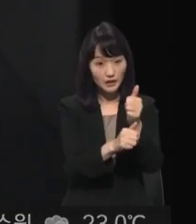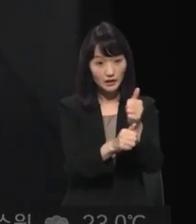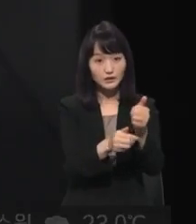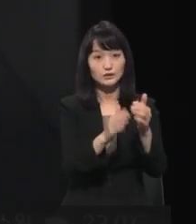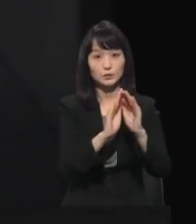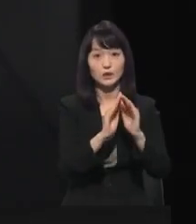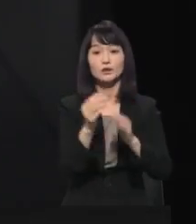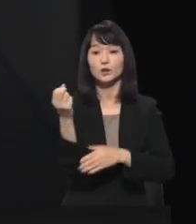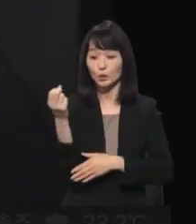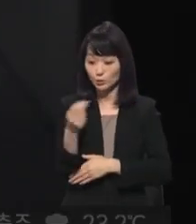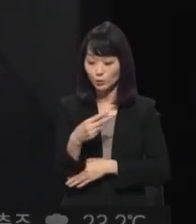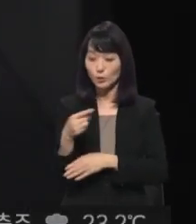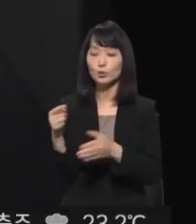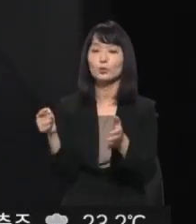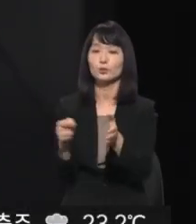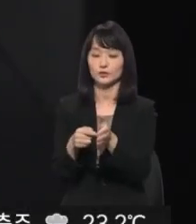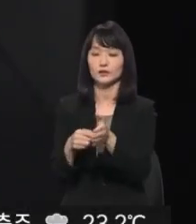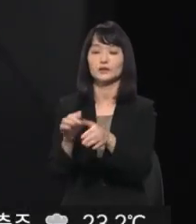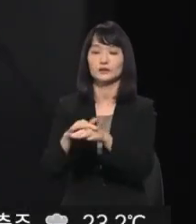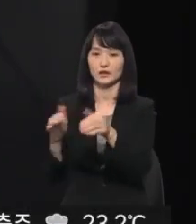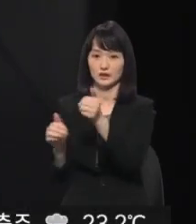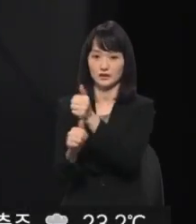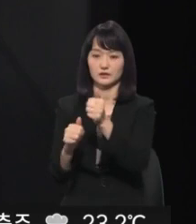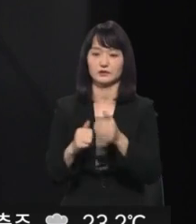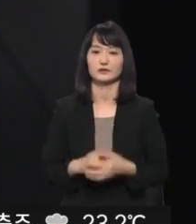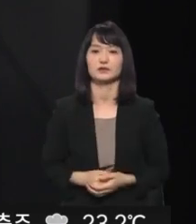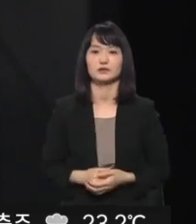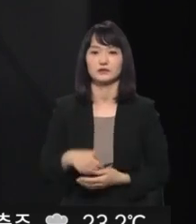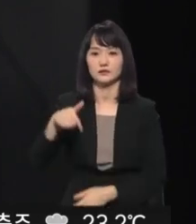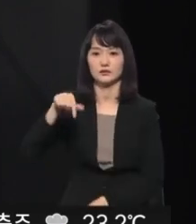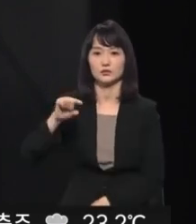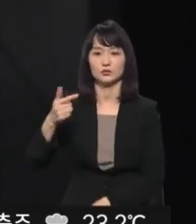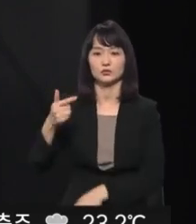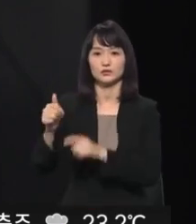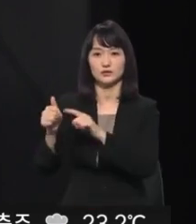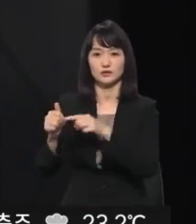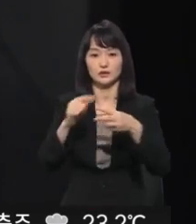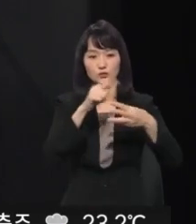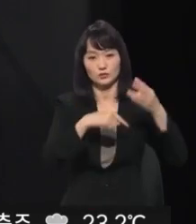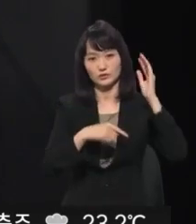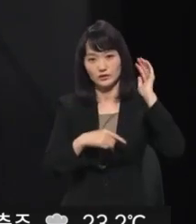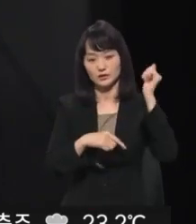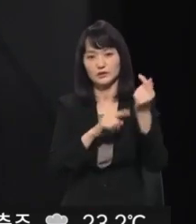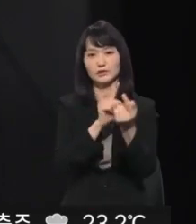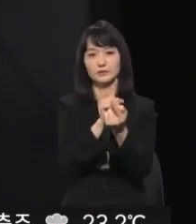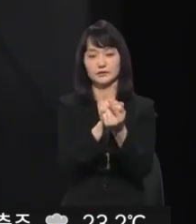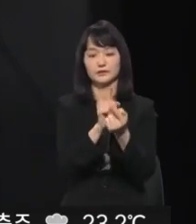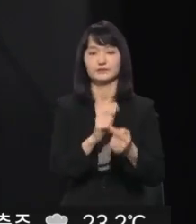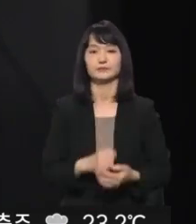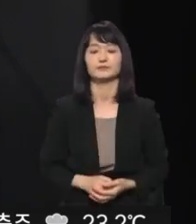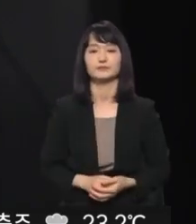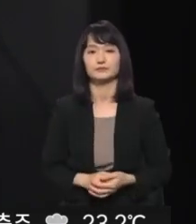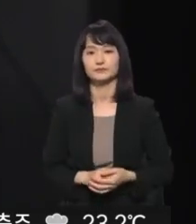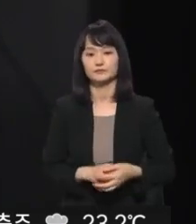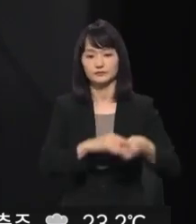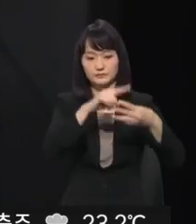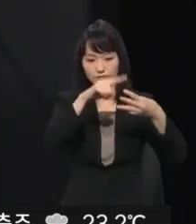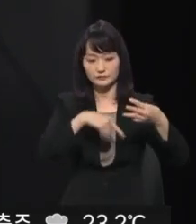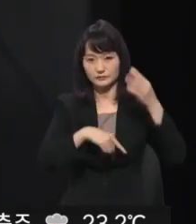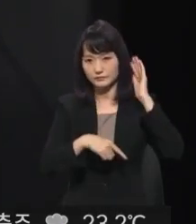대통령을 면담했다 고 하지 않습니까 이제 그 날이 가처분 결과 나온 날이 있고 그래서 아마도 이게 대통령의